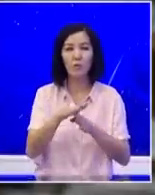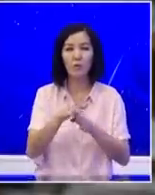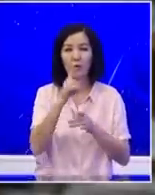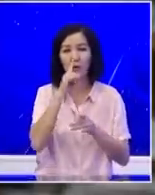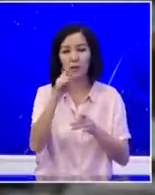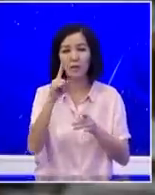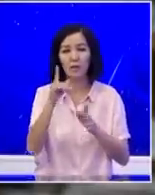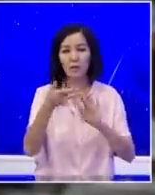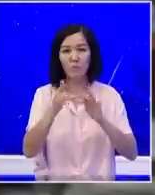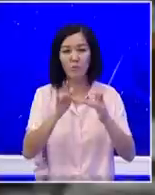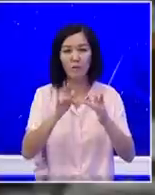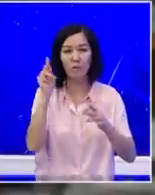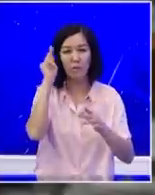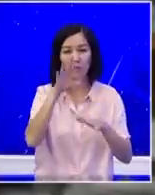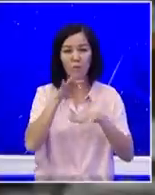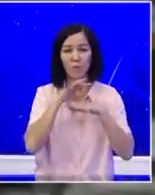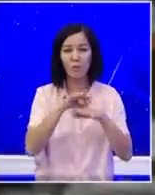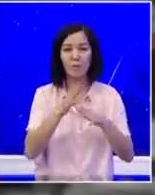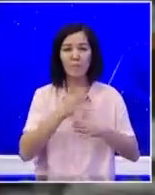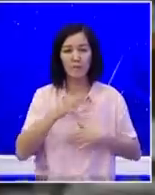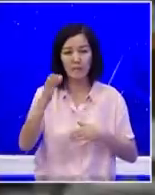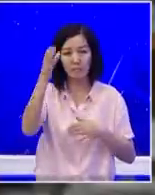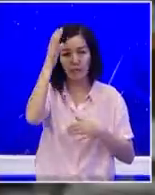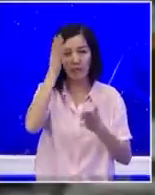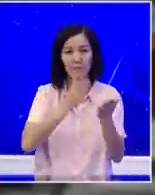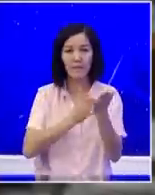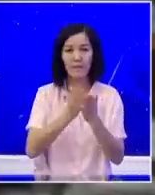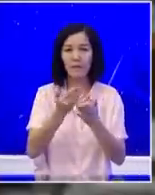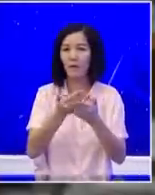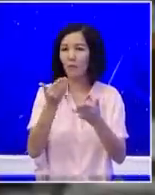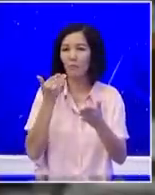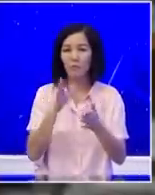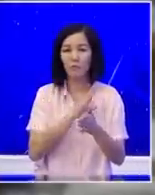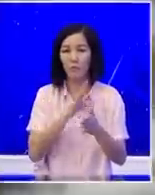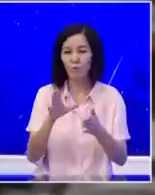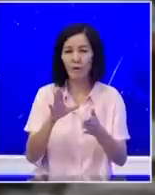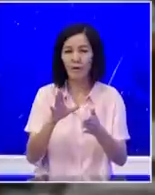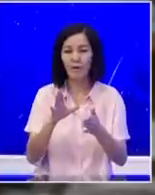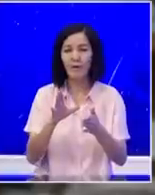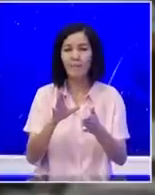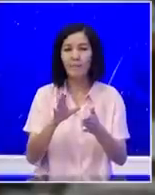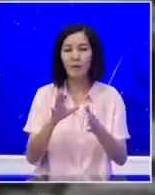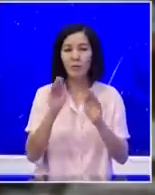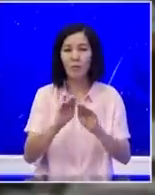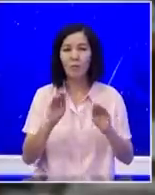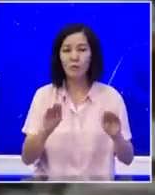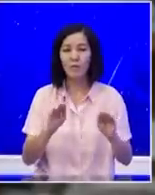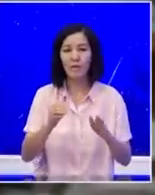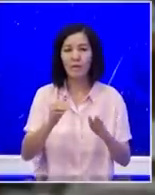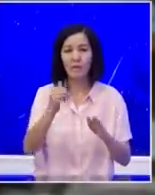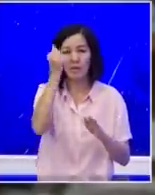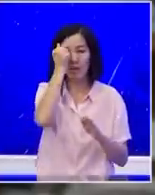қашықтан оқыту форматында өтті. Бұл біздің білім саласында бұрын соңды болмаған оқиға. Оқушыларға деген